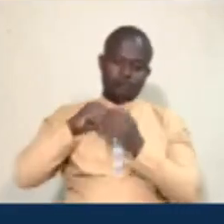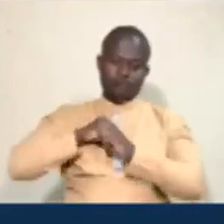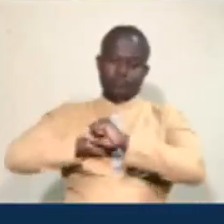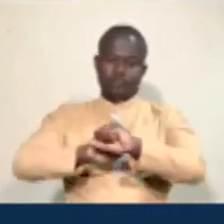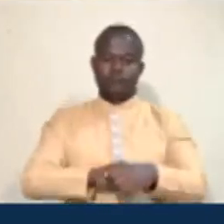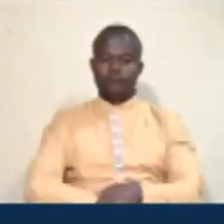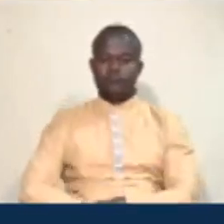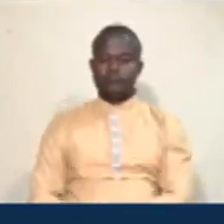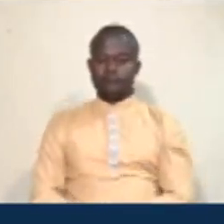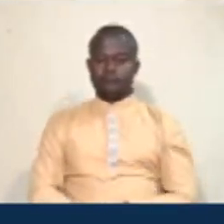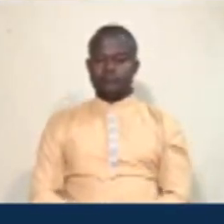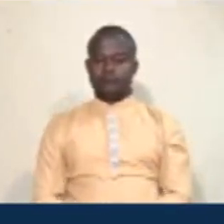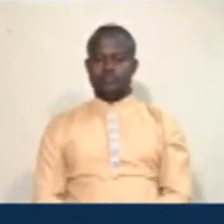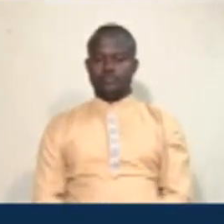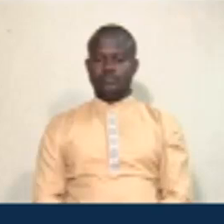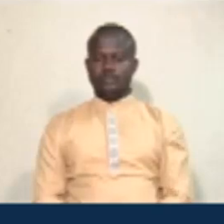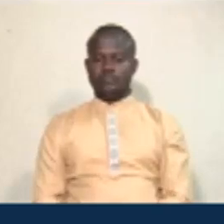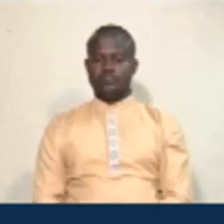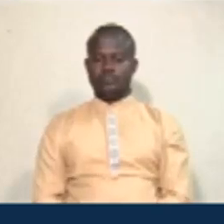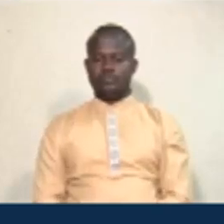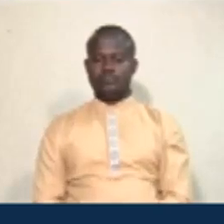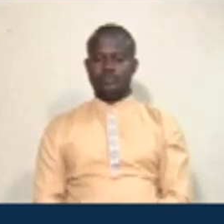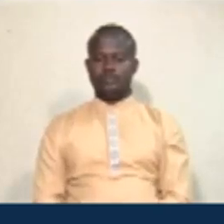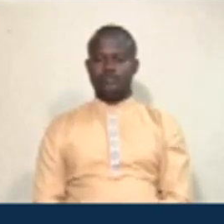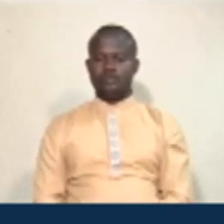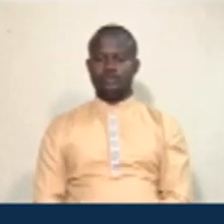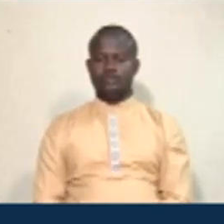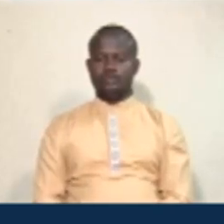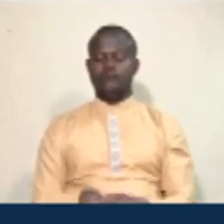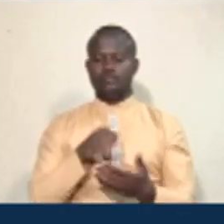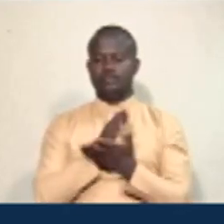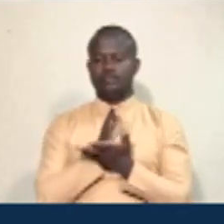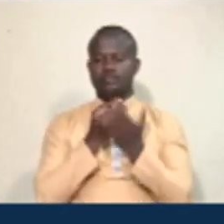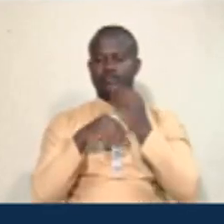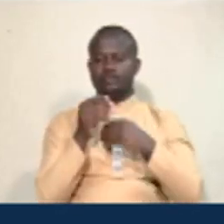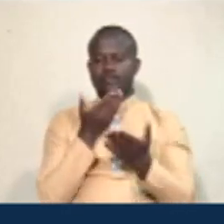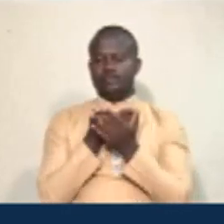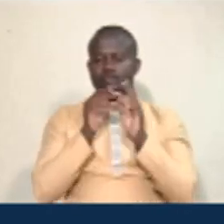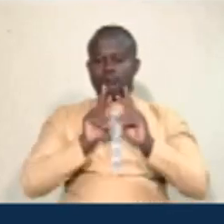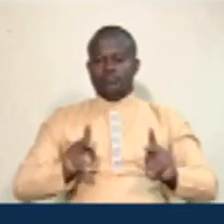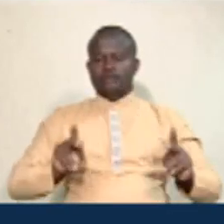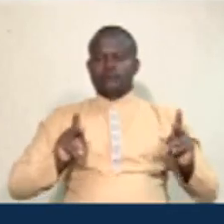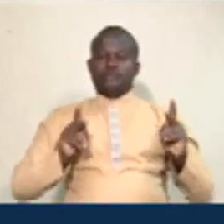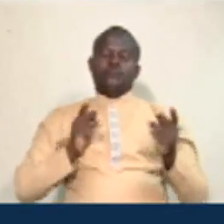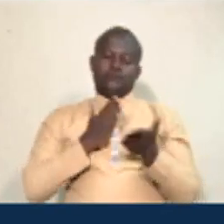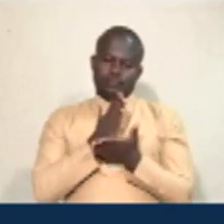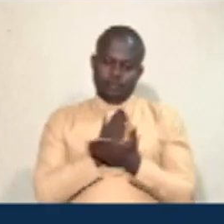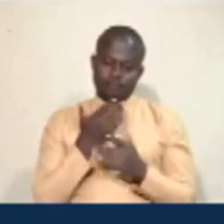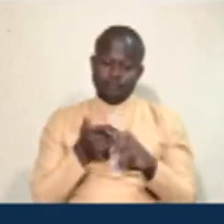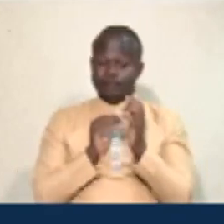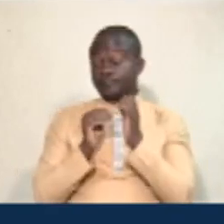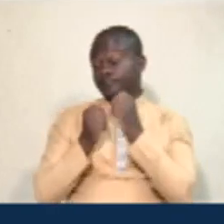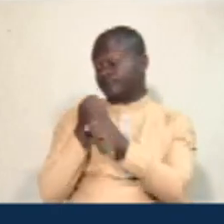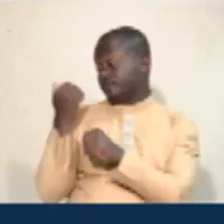zikabarengera. Abacuruzi walilomba amani ya kweli. Mu by'ukuri abacuruzi barasaba amahoro, kandi turemeza ko mu